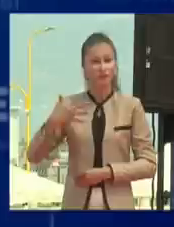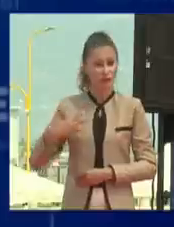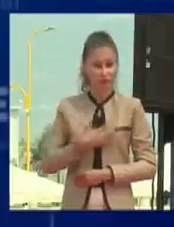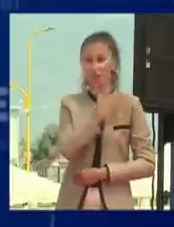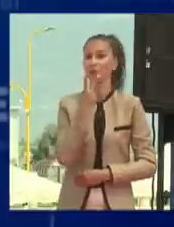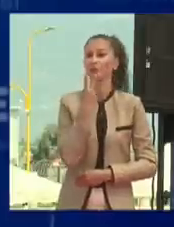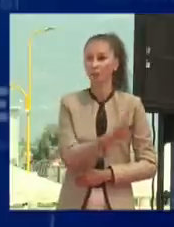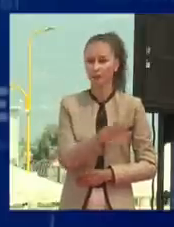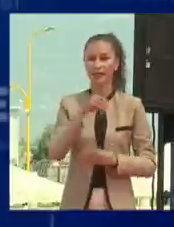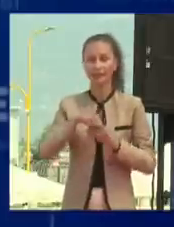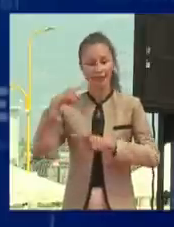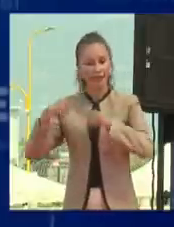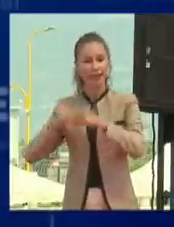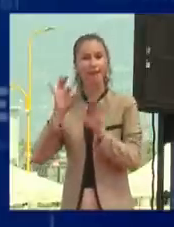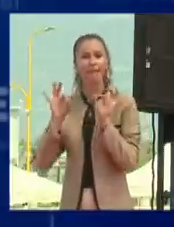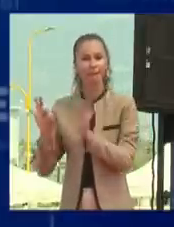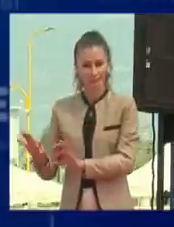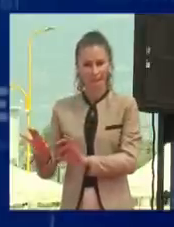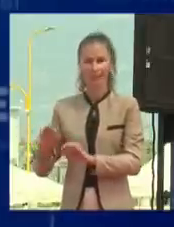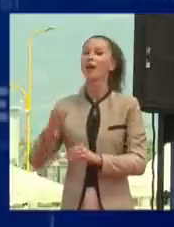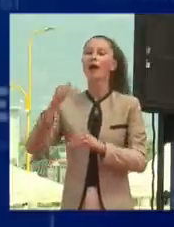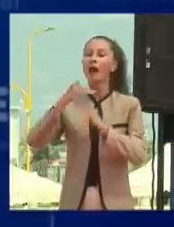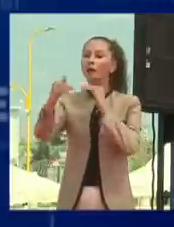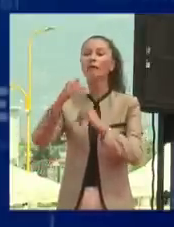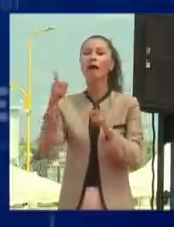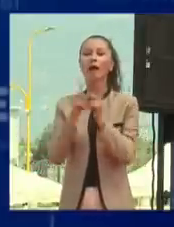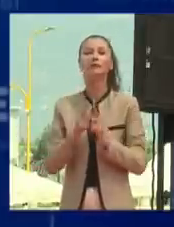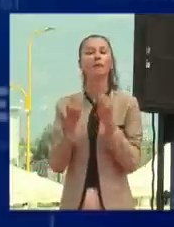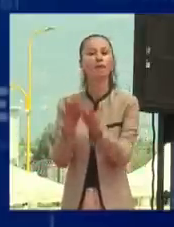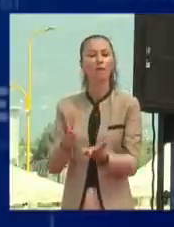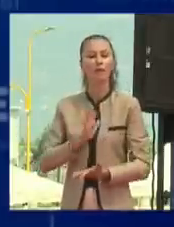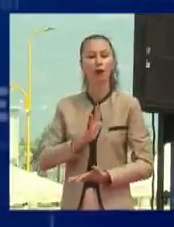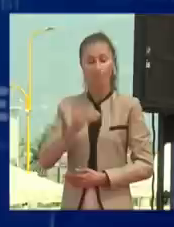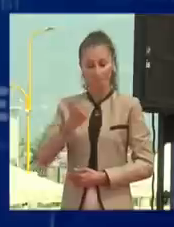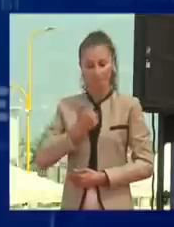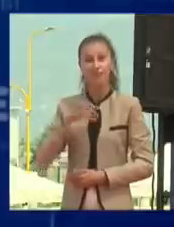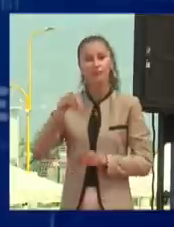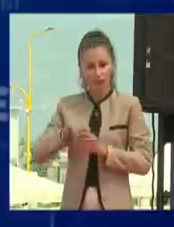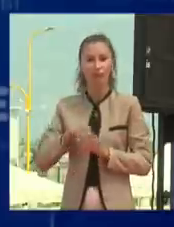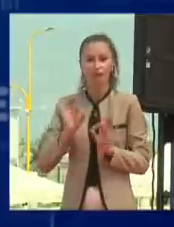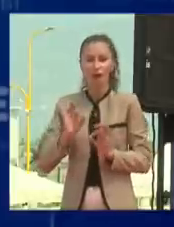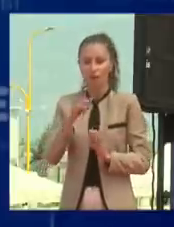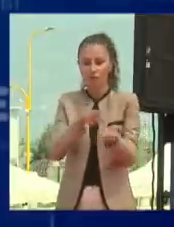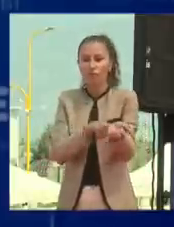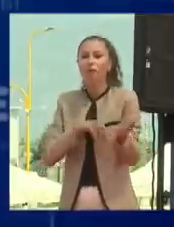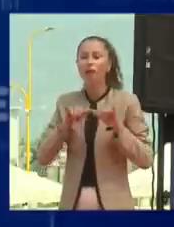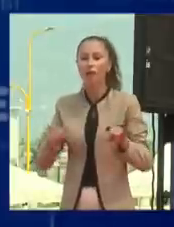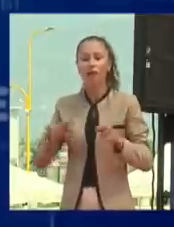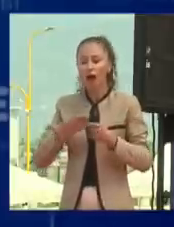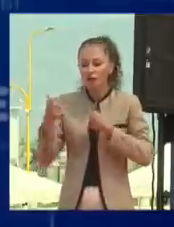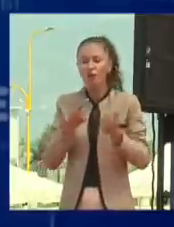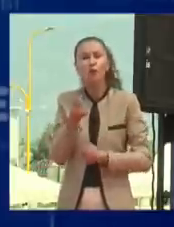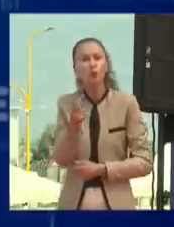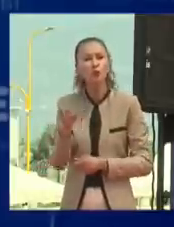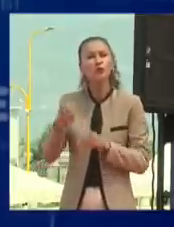Cumhuriyet Halk Partisi'nin geleneklerinde halka hesap vermek vardır. Bizim genlerimizde var bu. Harcadığımız her